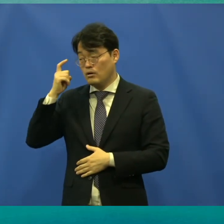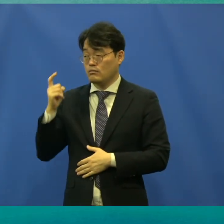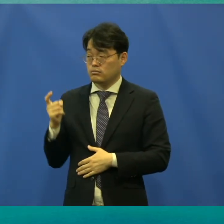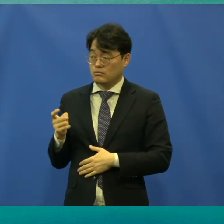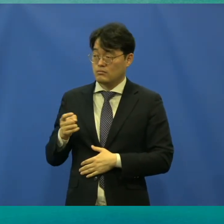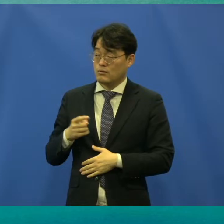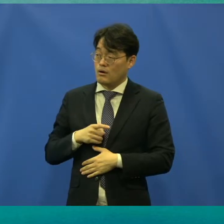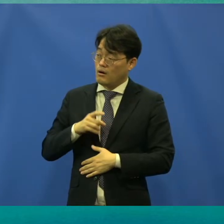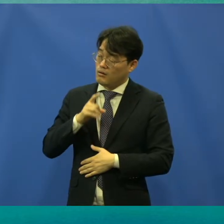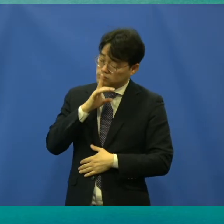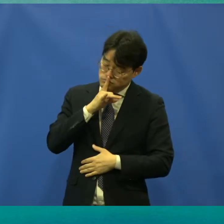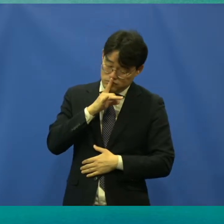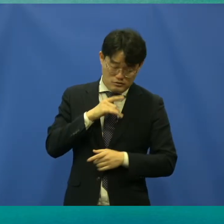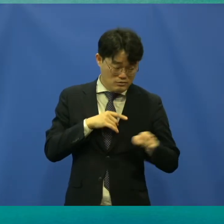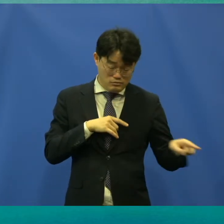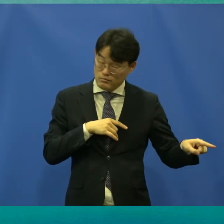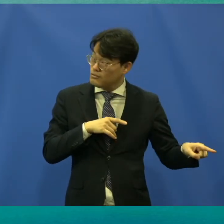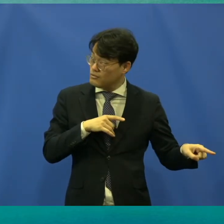가십니다.